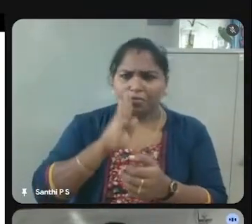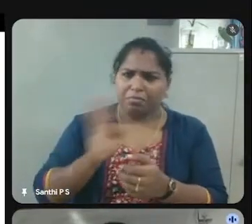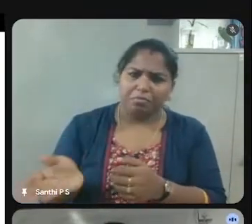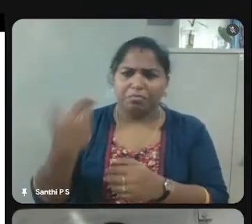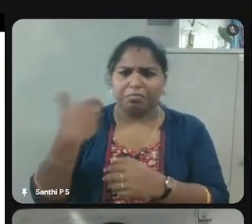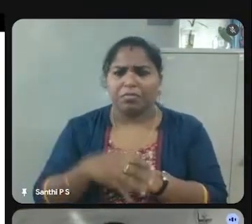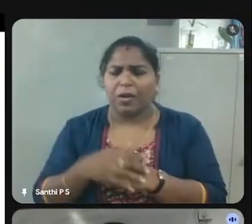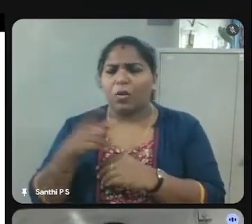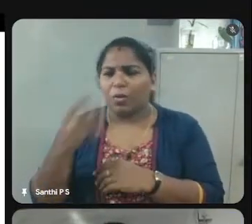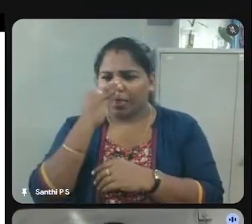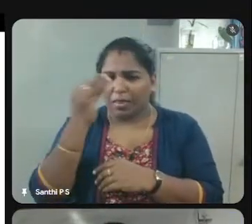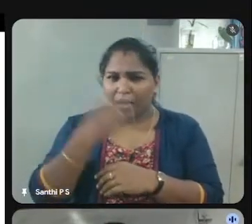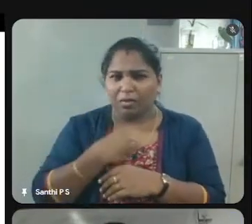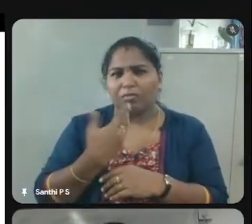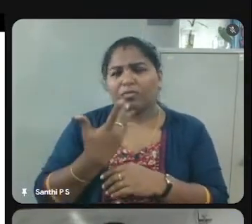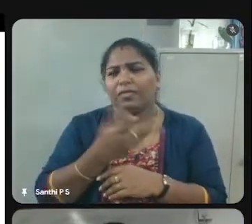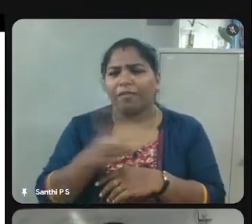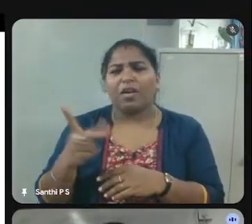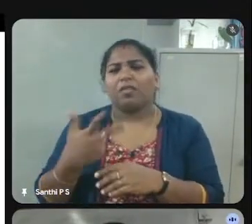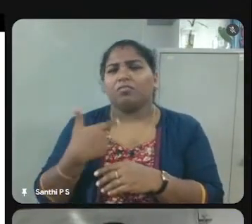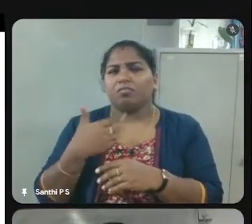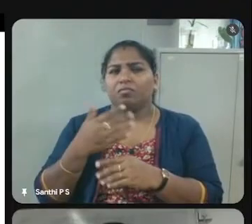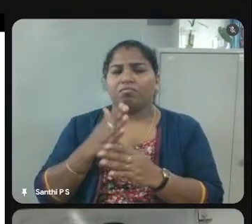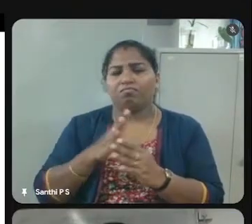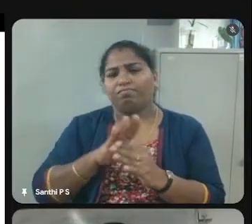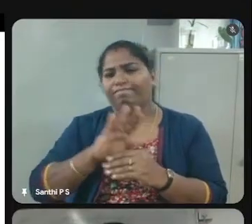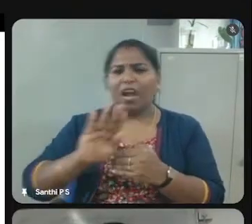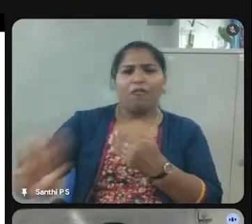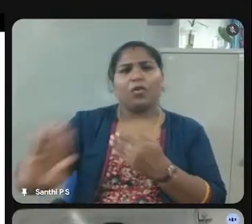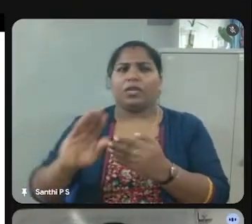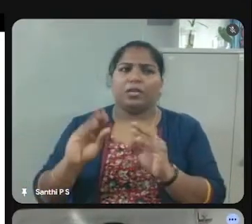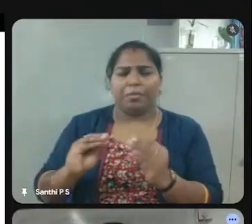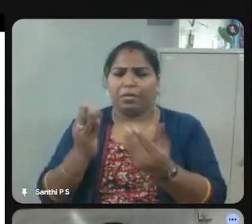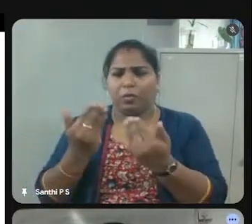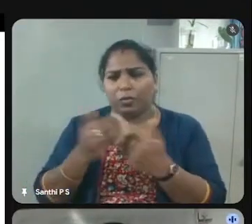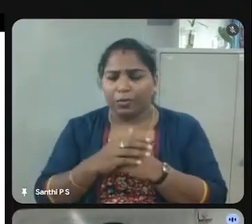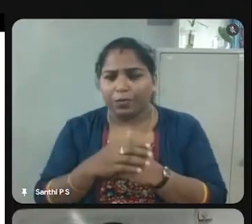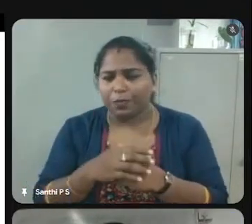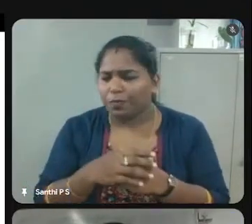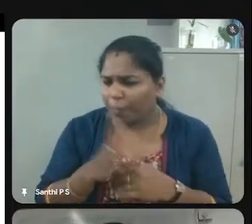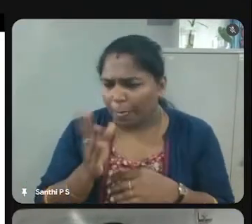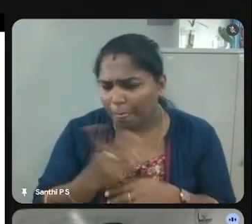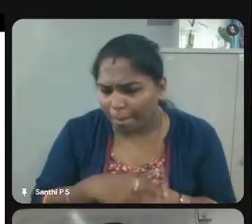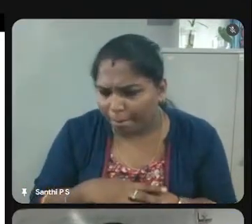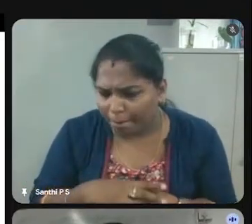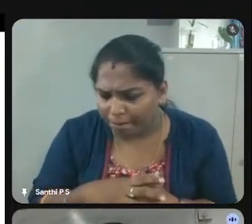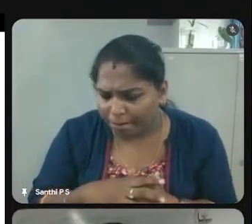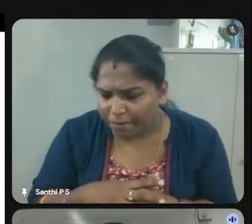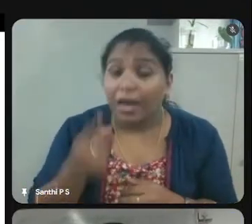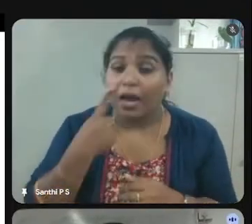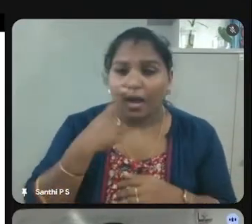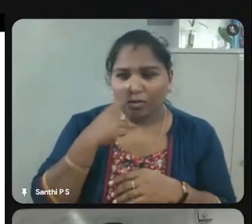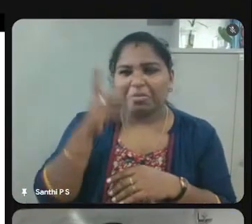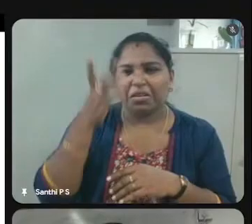അവന്റെ നാണോ ചമ്പലോ ഒക്കെ ഒന്ന് മാറ്റി തരണമെന്ന് പറഞ്ഞിട്ടുണ്ട്. അവന്റെ കാര്യത്തിൽ ഞങ്ങൾക്ക് രണ്ടുപേർക്കും ഭയങ്കര ടെൻഷനാ. ഒരാളെ ഉള്ളൂ.